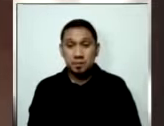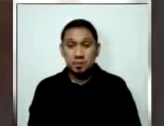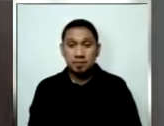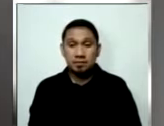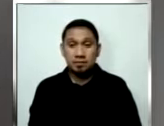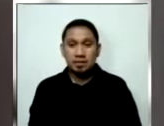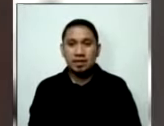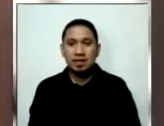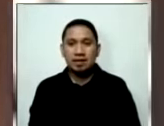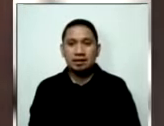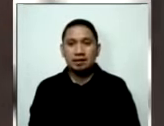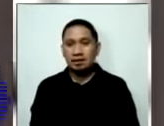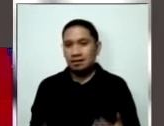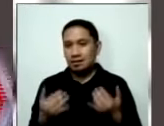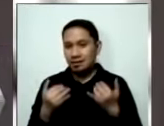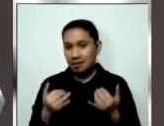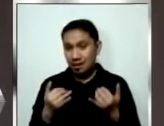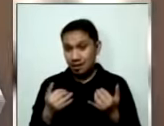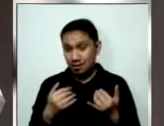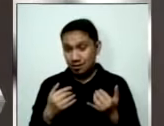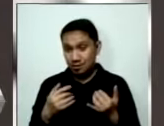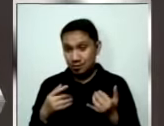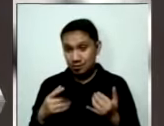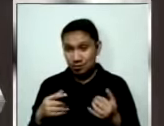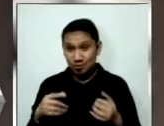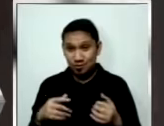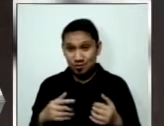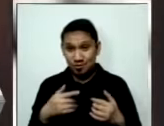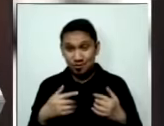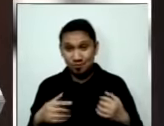Pahuhuli ba naman ang Kapuso Hank na si Ruru Madrid?